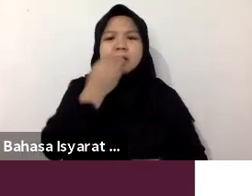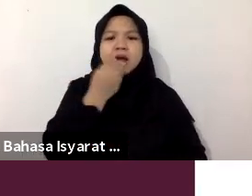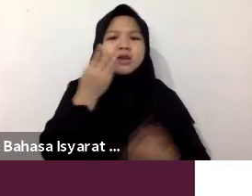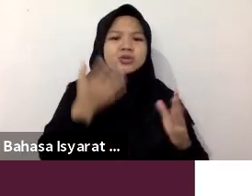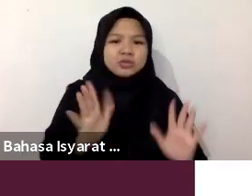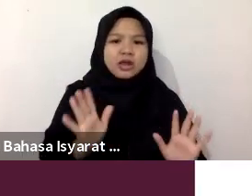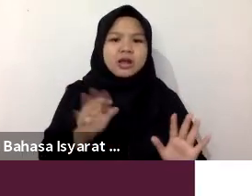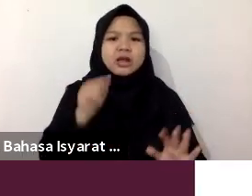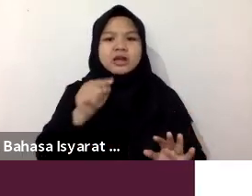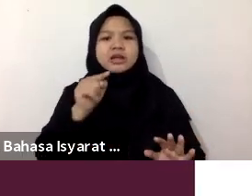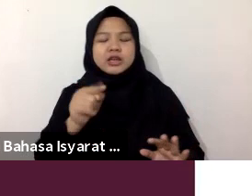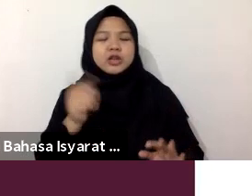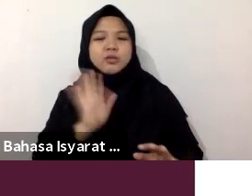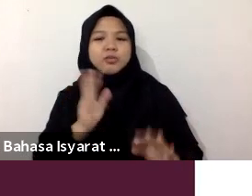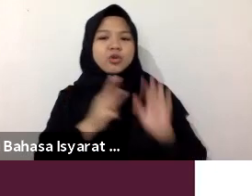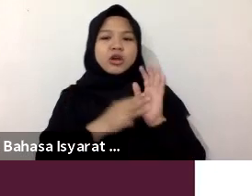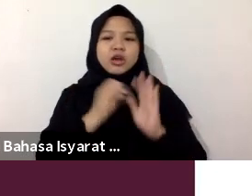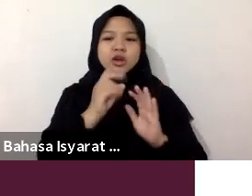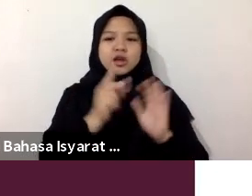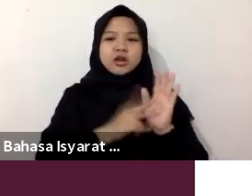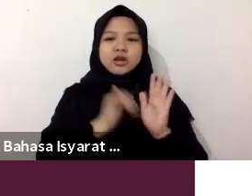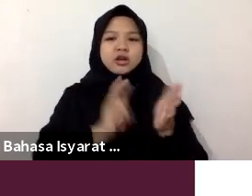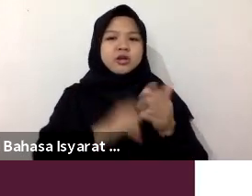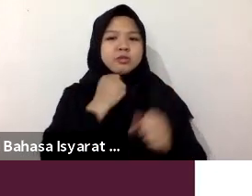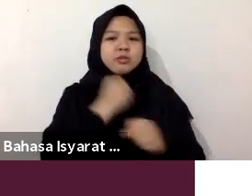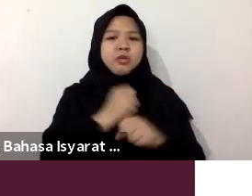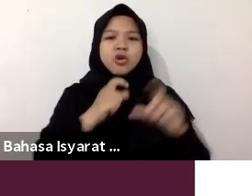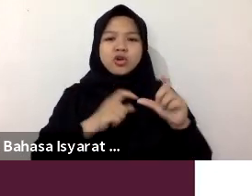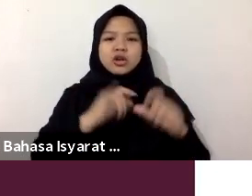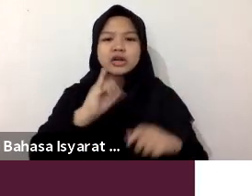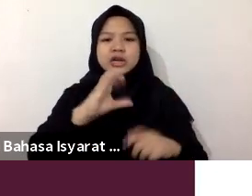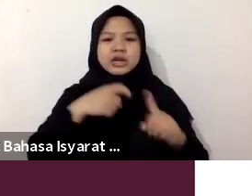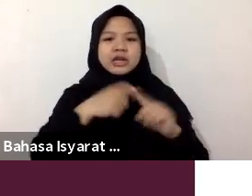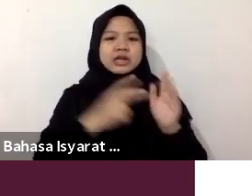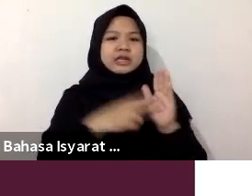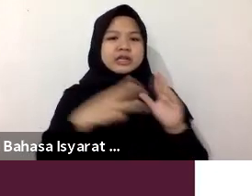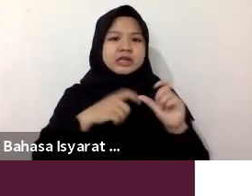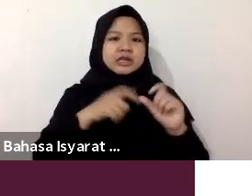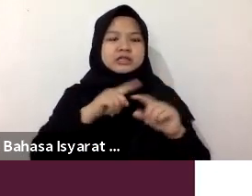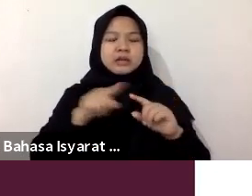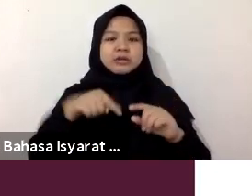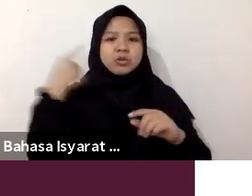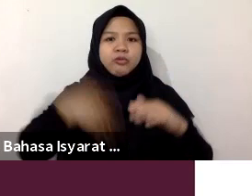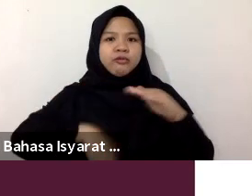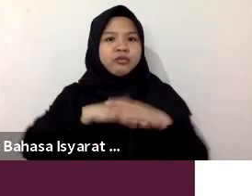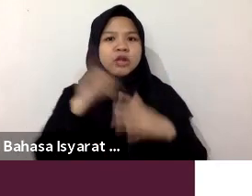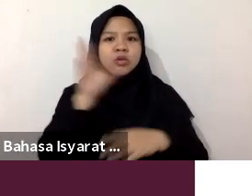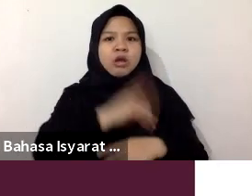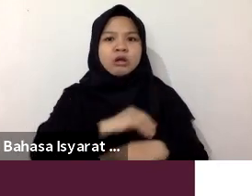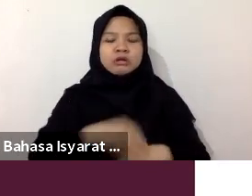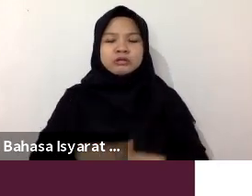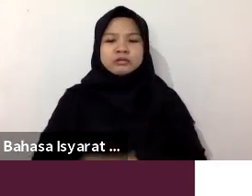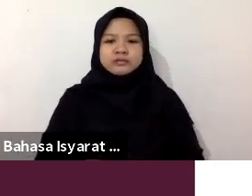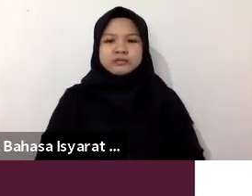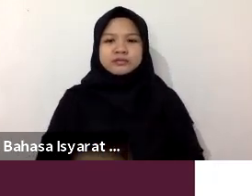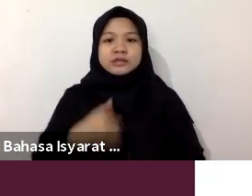bukan hanya morning sickness, tapi mungkin seharian gitu ya. Mungkin itu dulu ya. Mangga dok, silakan. Bu Eni, saya